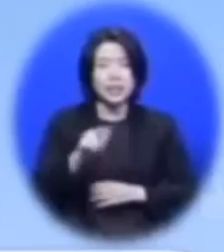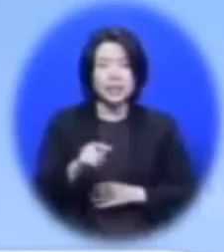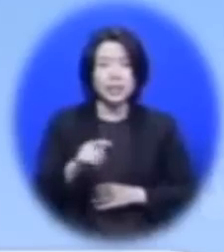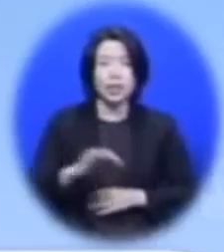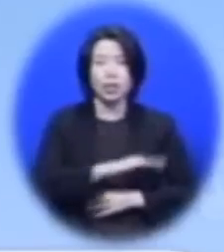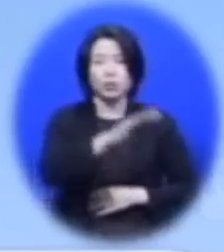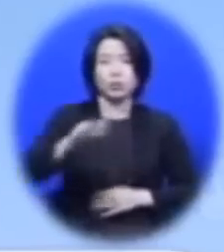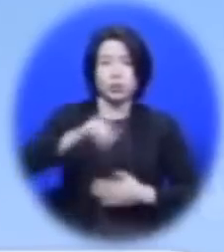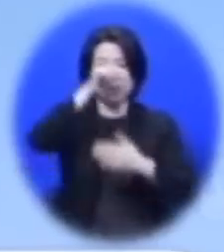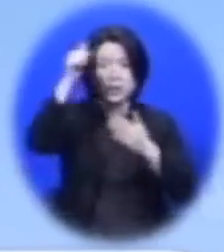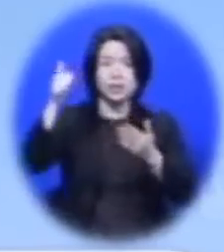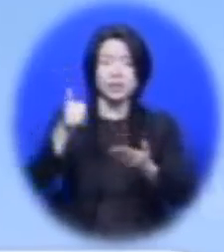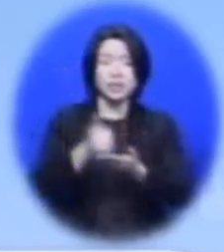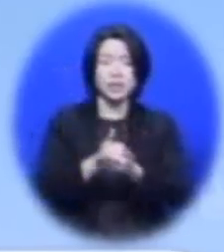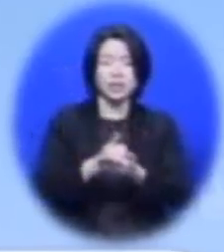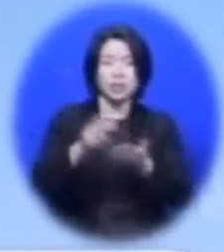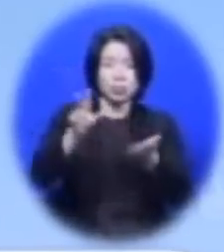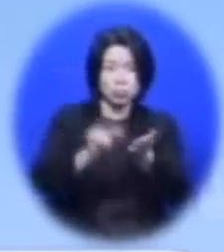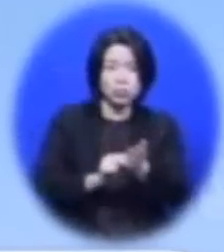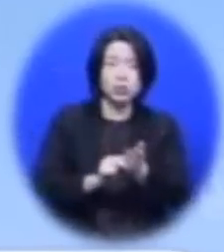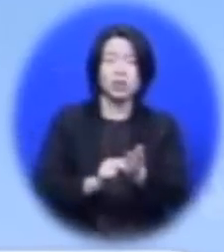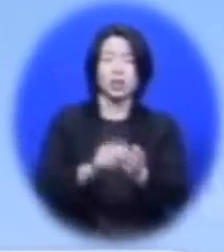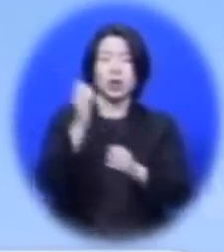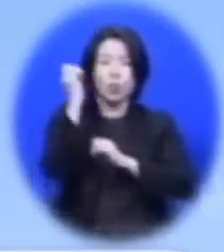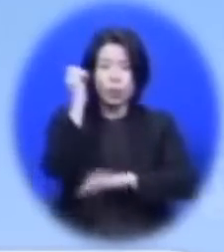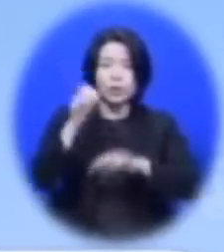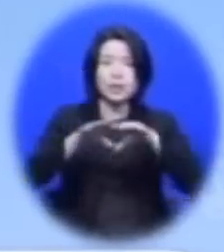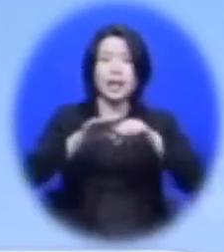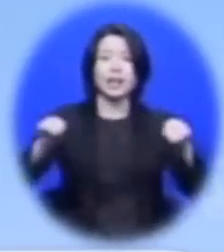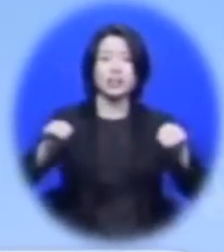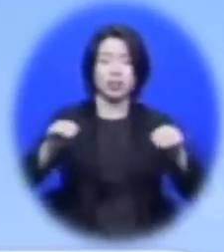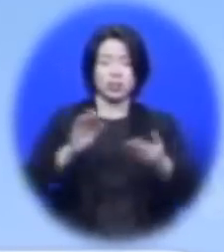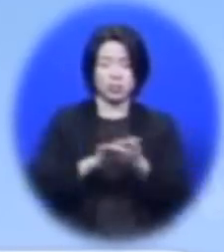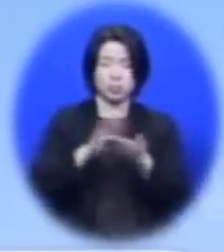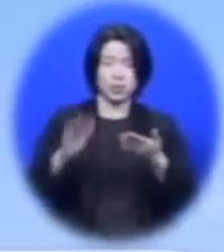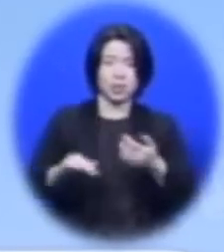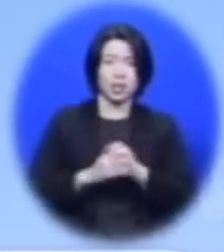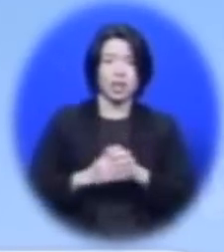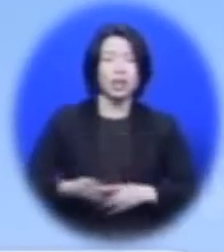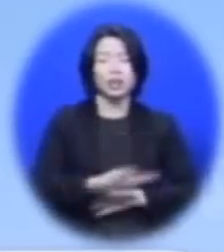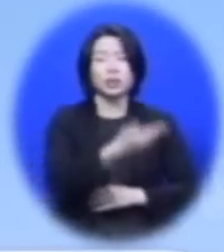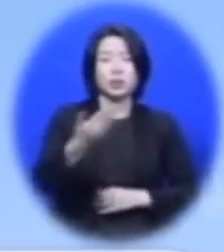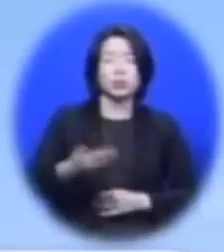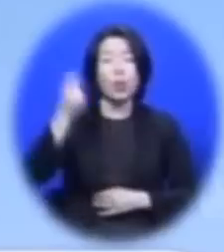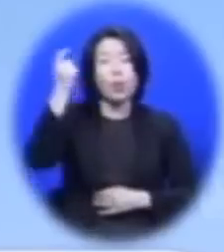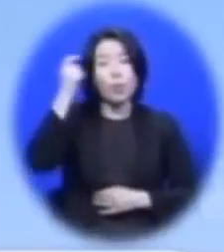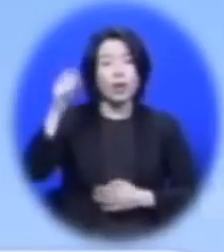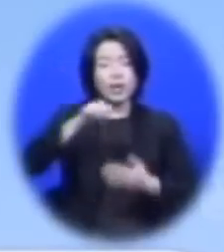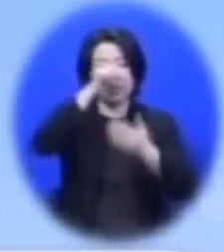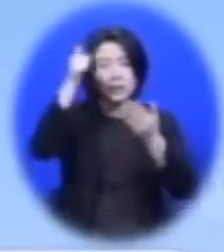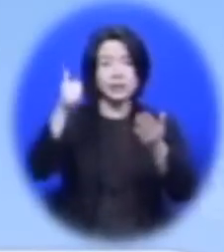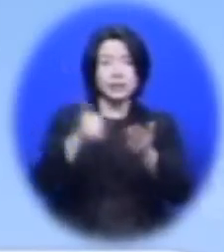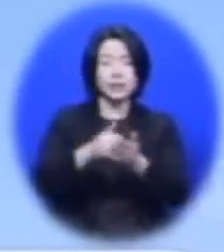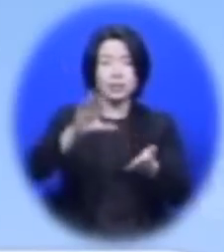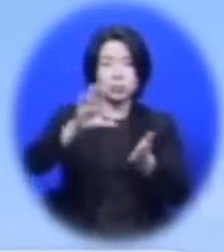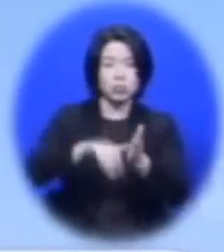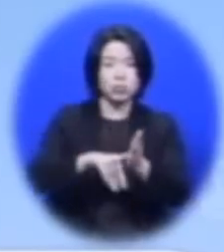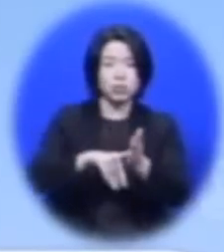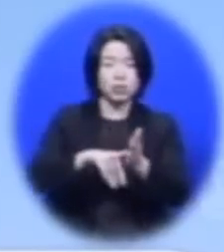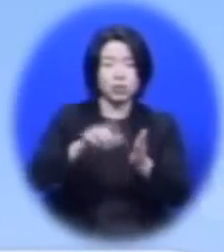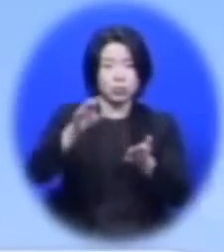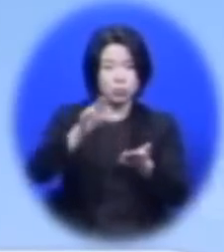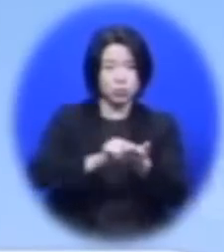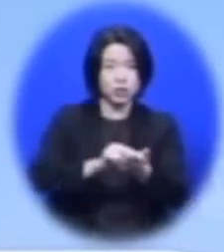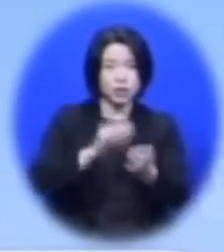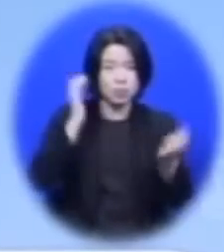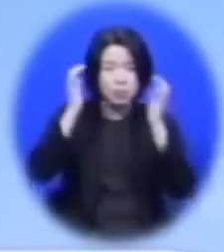우리 인생의 문제의 원인과 해결입니다. 여러분, 왜 인생의 문제가 이렇게 복잡하죠?